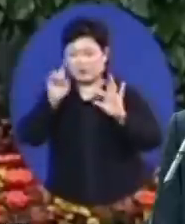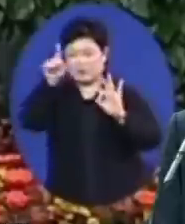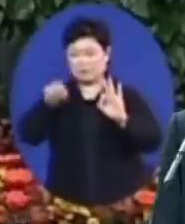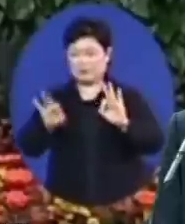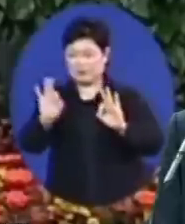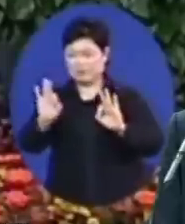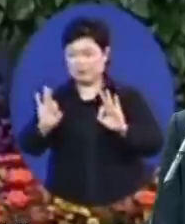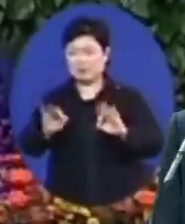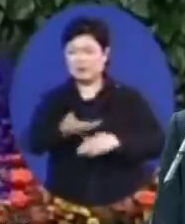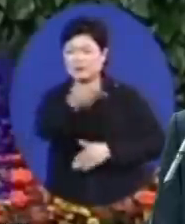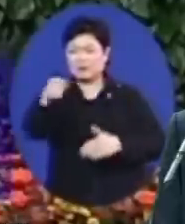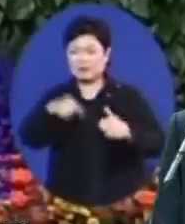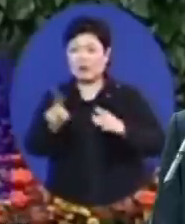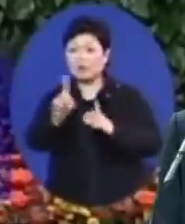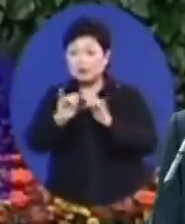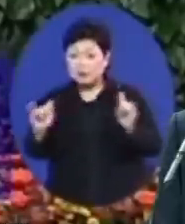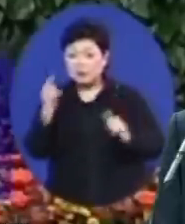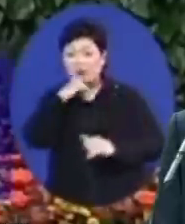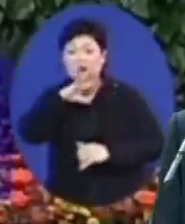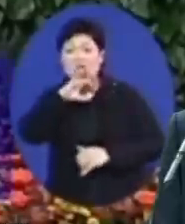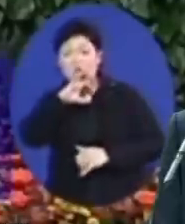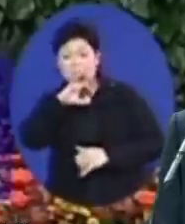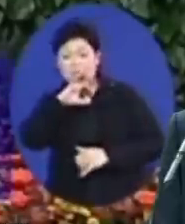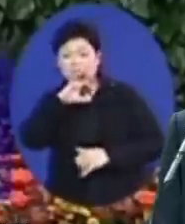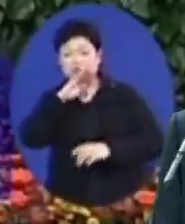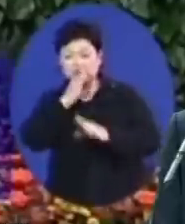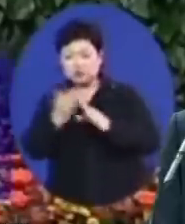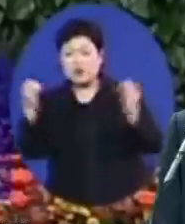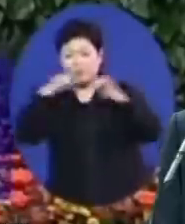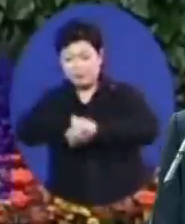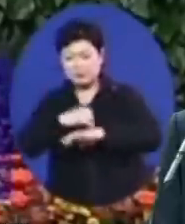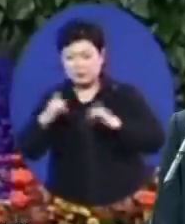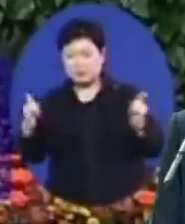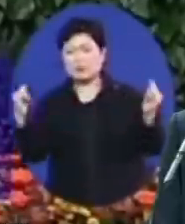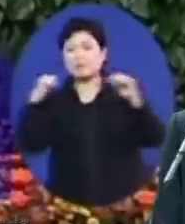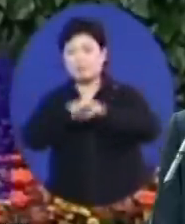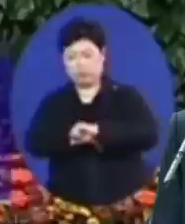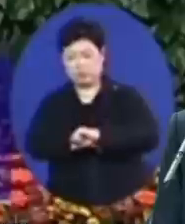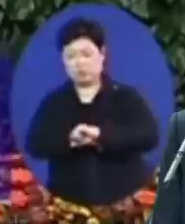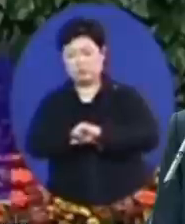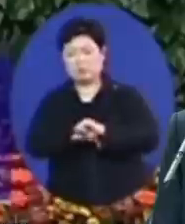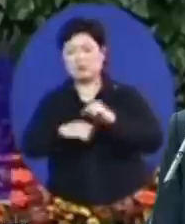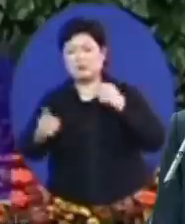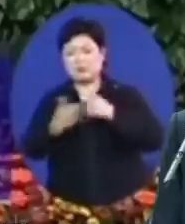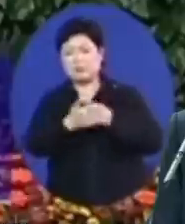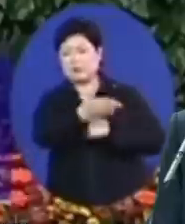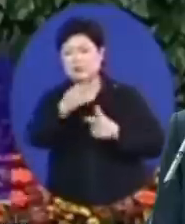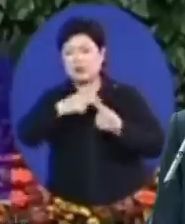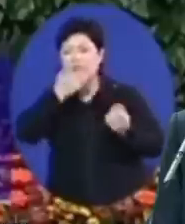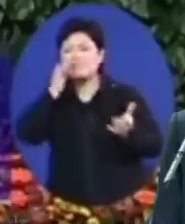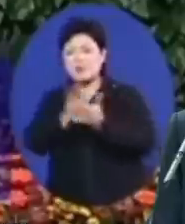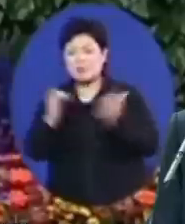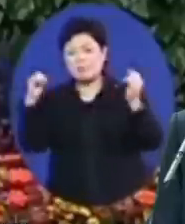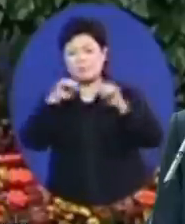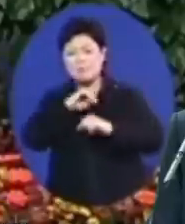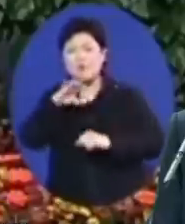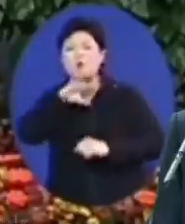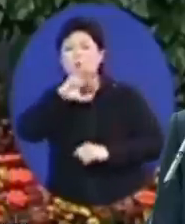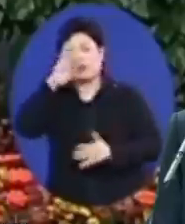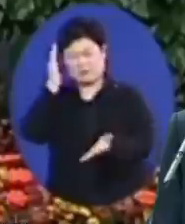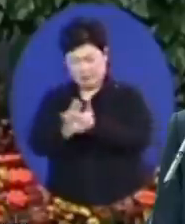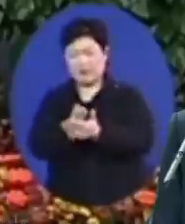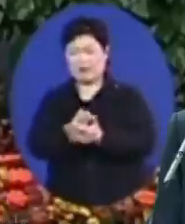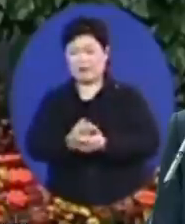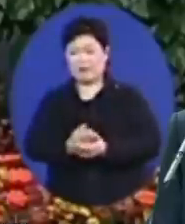10절에 그들 가운데 어떤 사람들이 원망하다가 멸망시키는 자에게 멸망하였나니 너희는 그들과 같이 원망하지 말라. 원망은